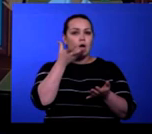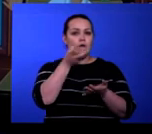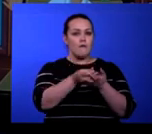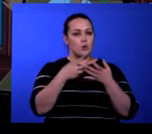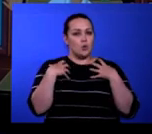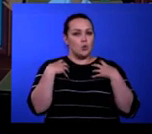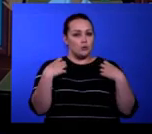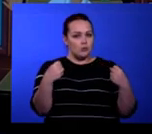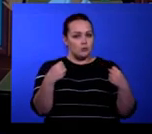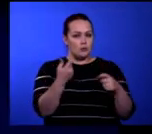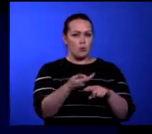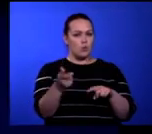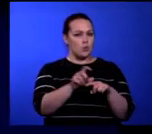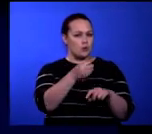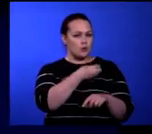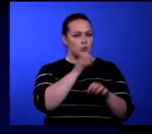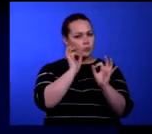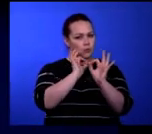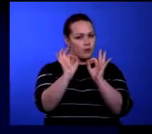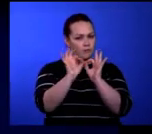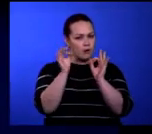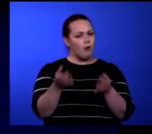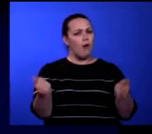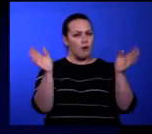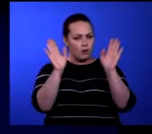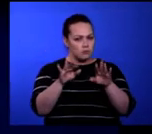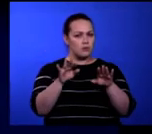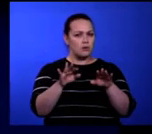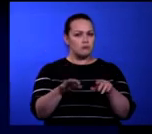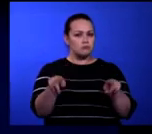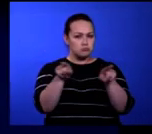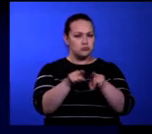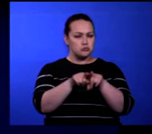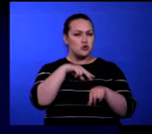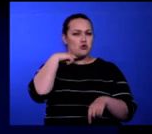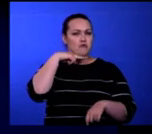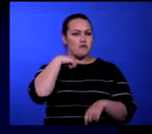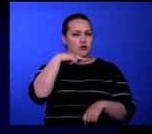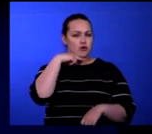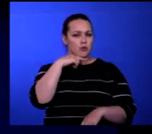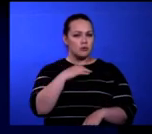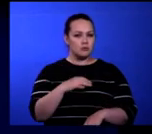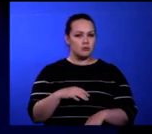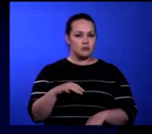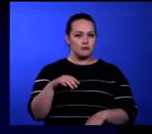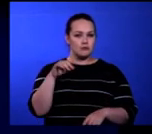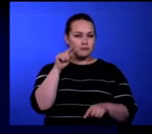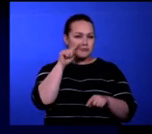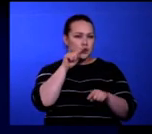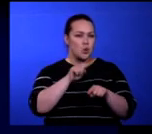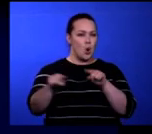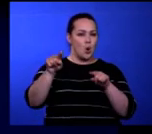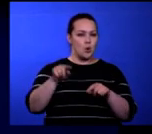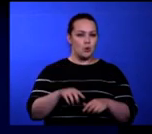Я очень хочу проверить, остались ли вы такими же внимательными и скорыми на